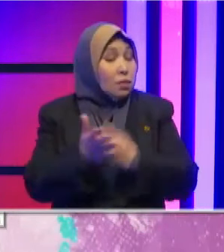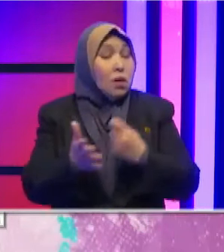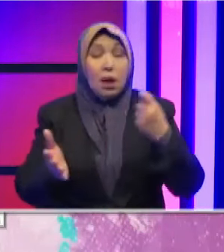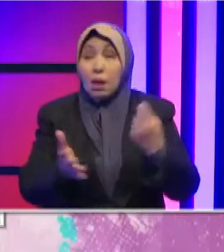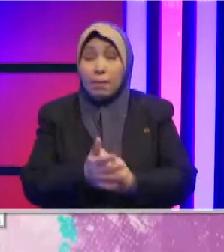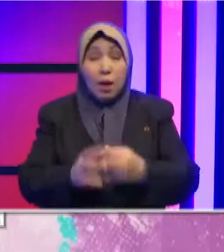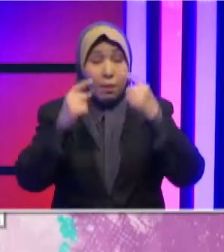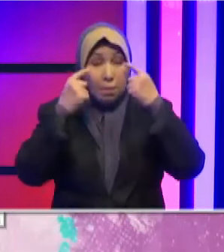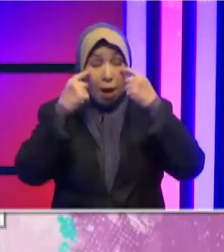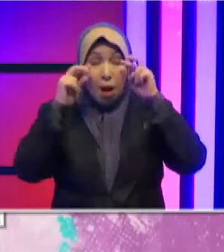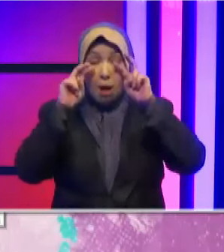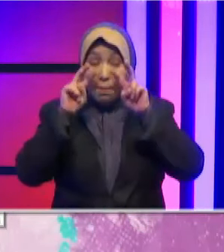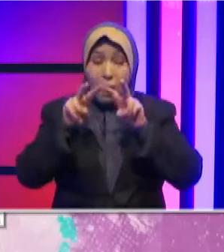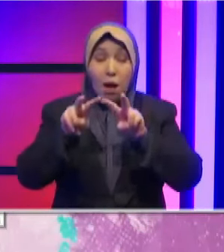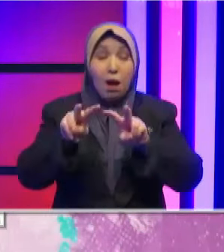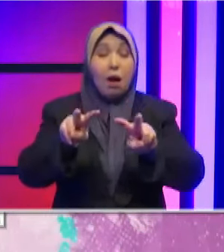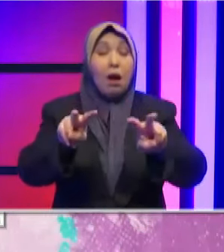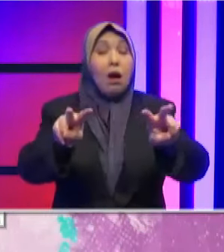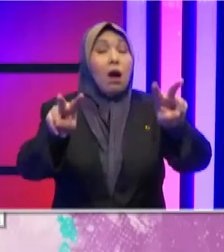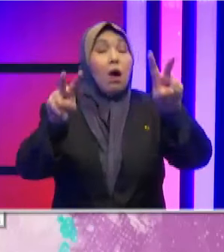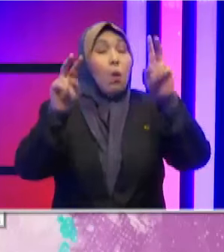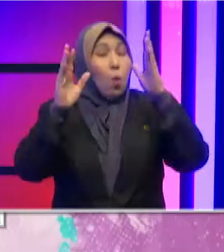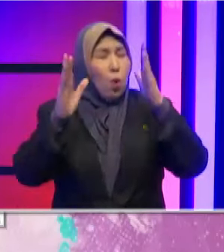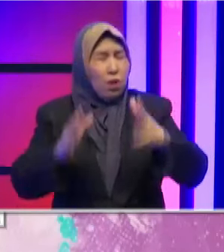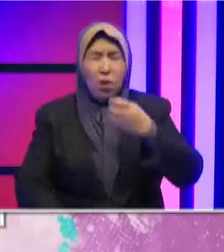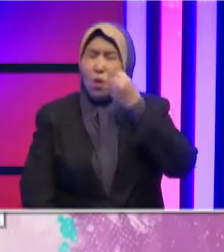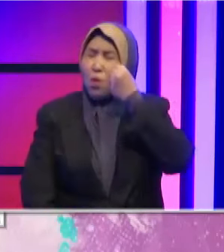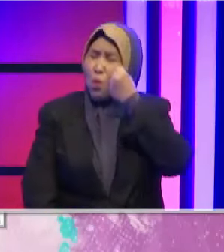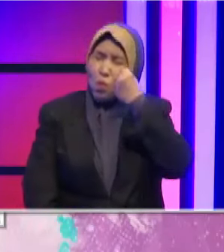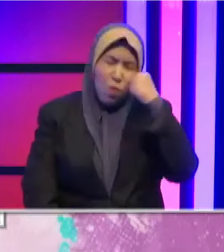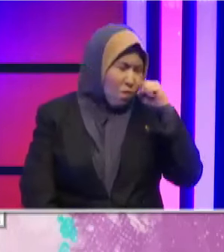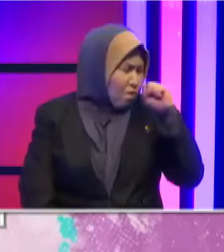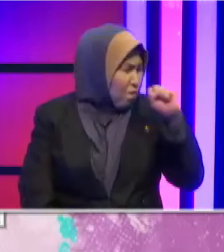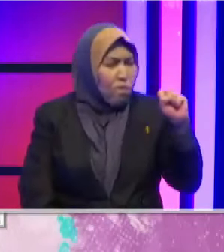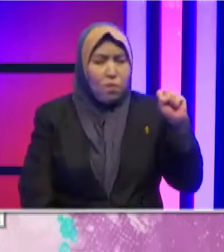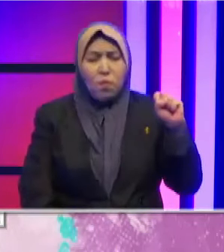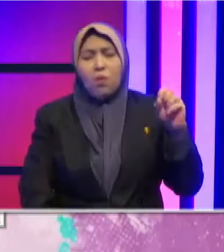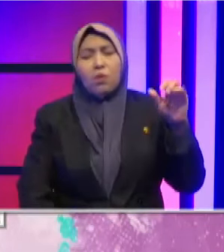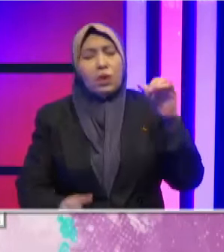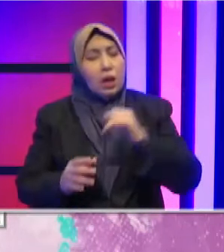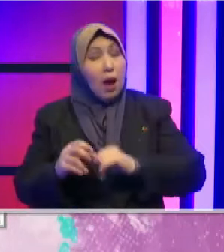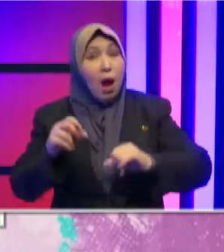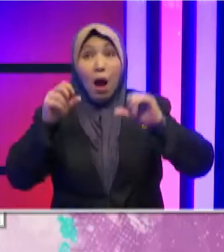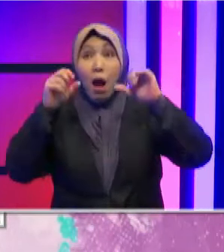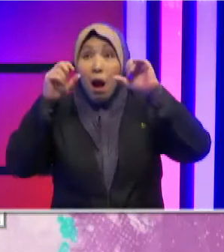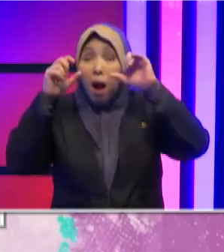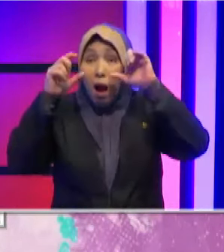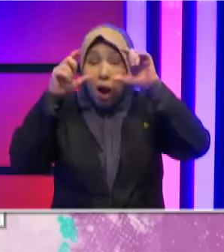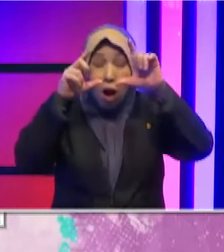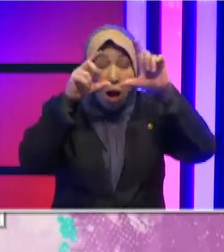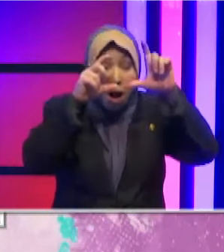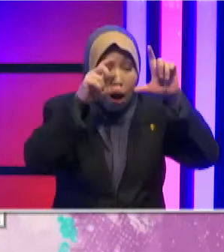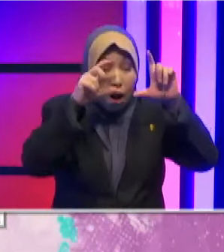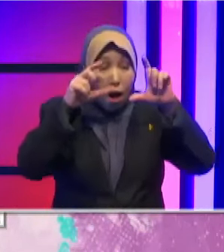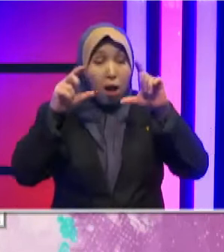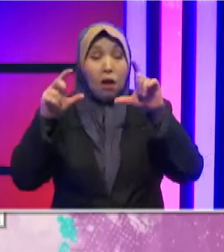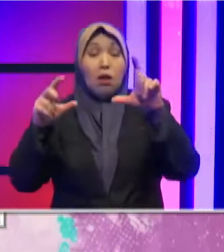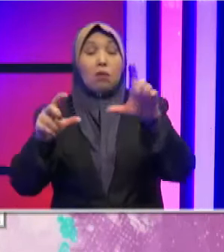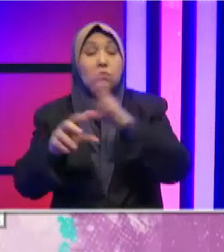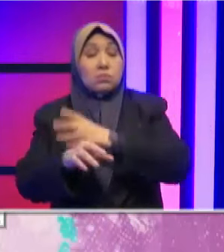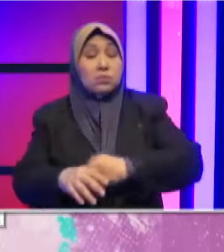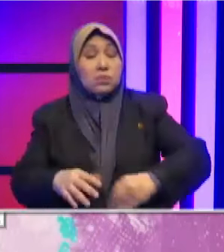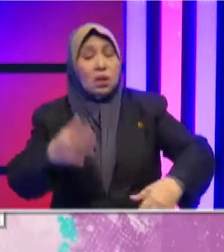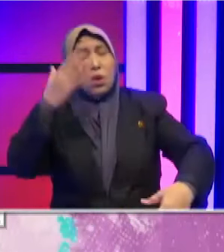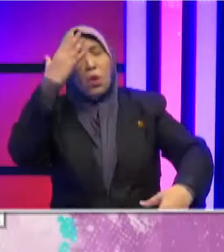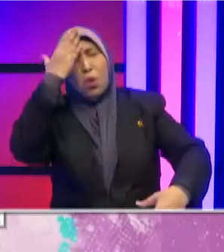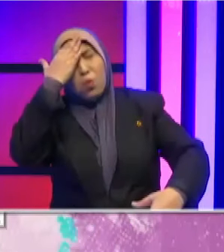Gill Fortuna Ghoul ladzina cawu ya main